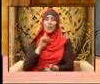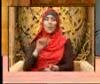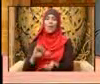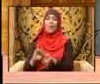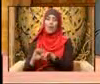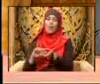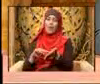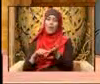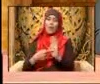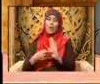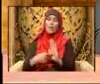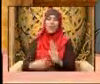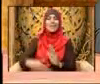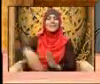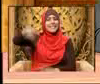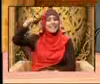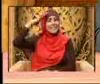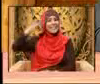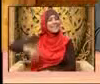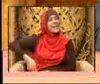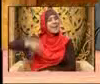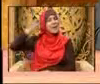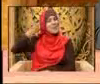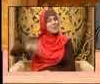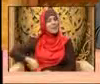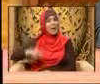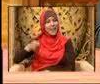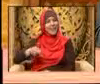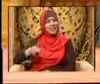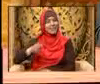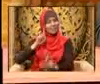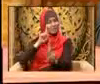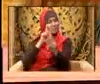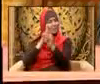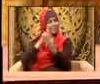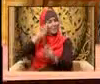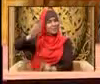والأحبة إلا أن أستودعكم الله الذي لا